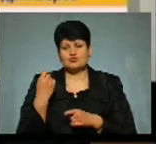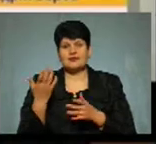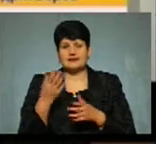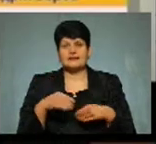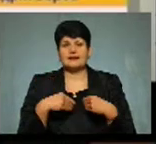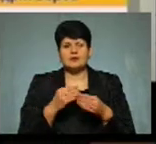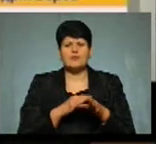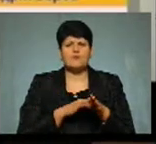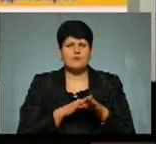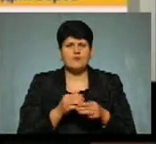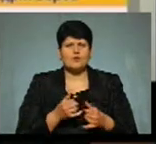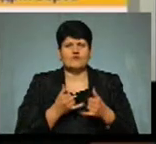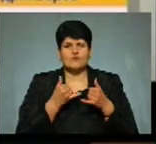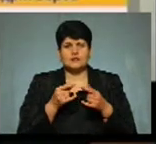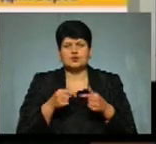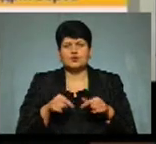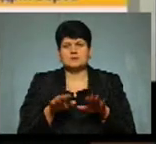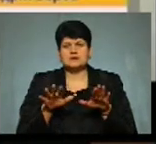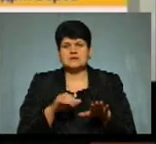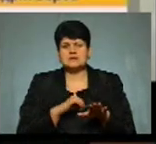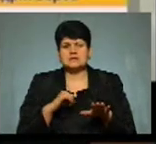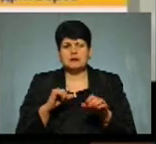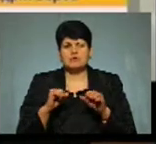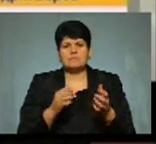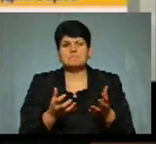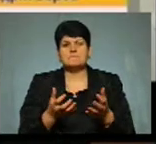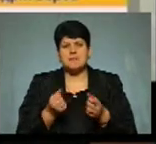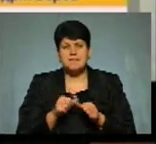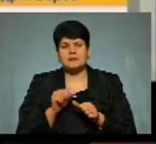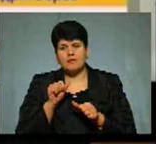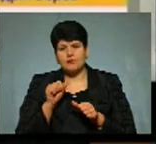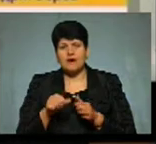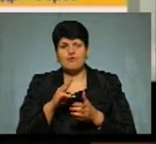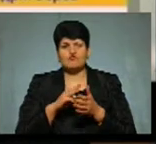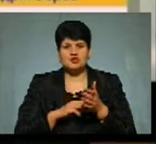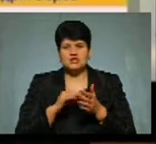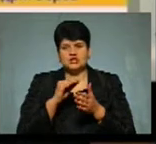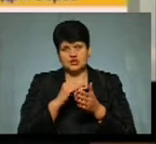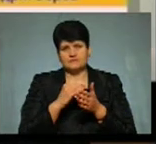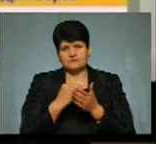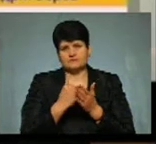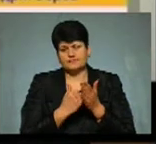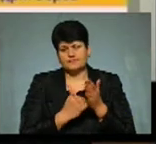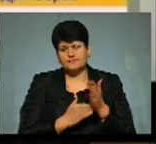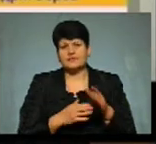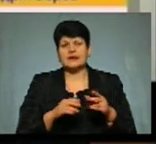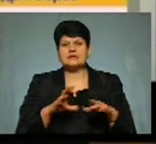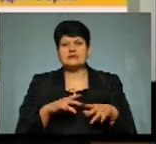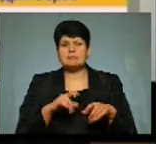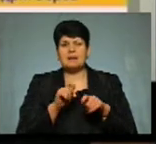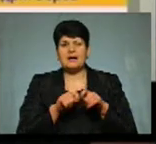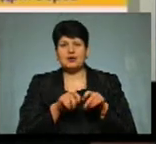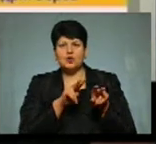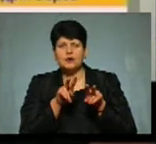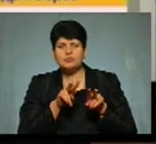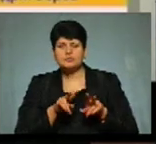надав повноваження органам місцевого самоврядування приймати окремо в штат інспекторів з патрулювання, які відповідно мають